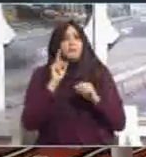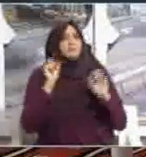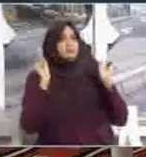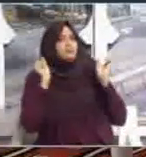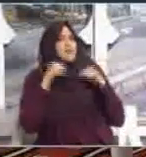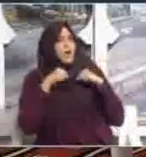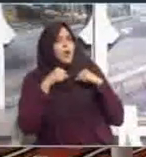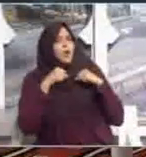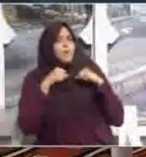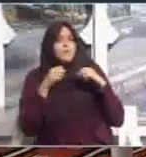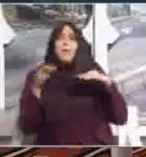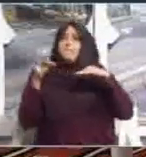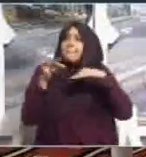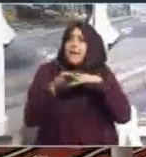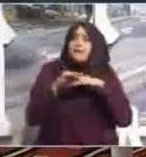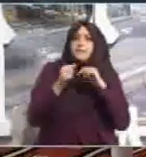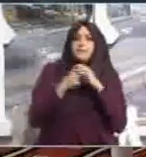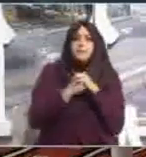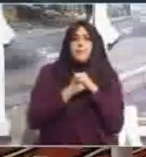موافقة.